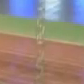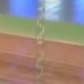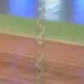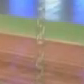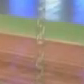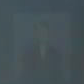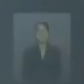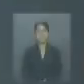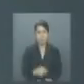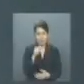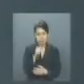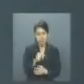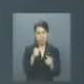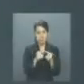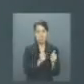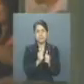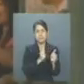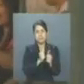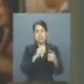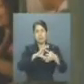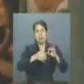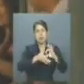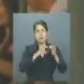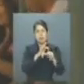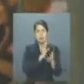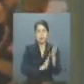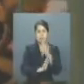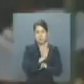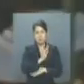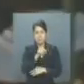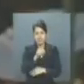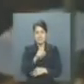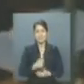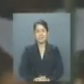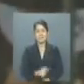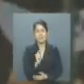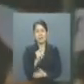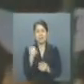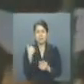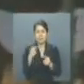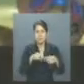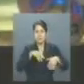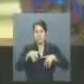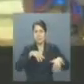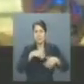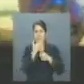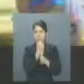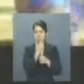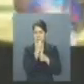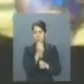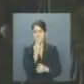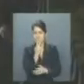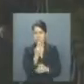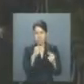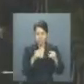พิธีปิดการแข่งขันกีฬาอาเซียนพาราเกมส์ครั้งที่6มีขึ้นที่สนามมานาฮันสเตเดียมโดยได้รับความสนใจจากแฟนๆกีฬาชาวเมืองโซโลเข้ามาชมพิธีปิดการแข่ง